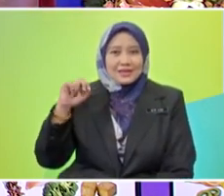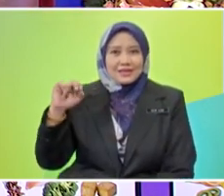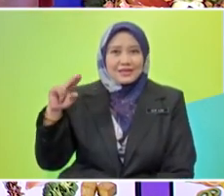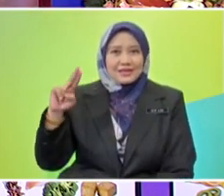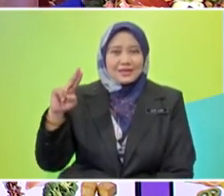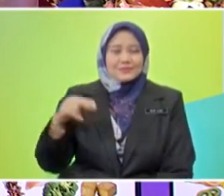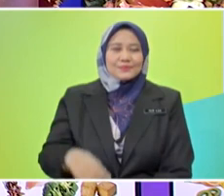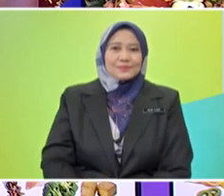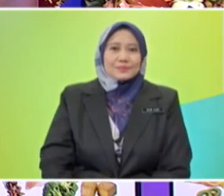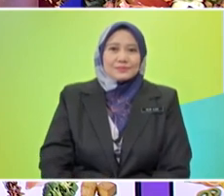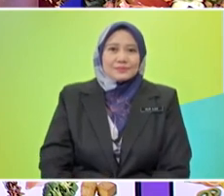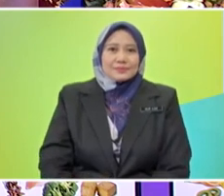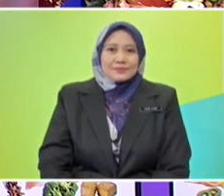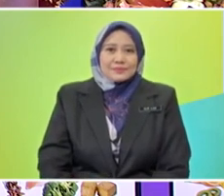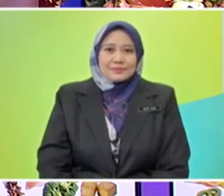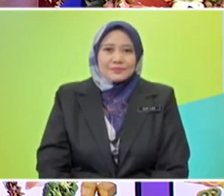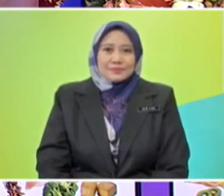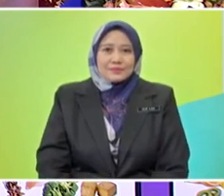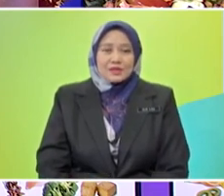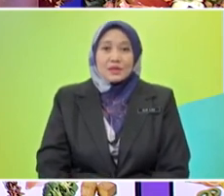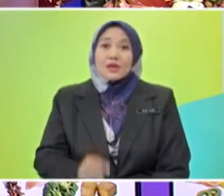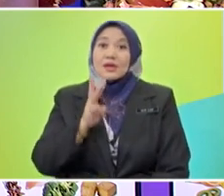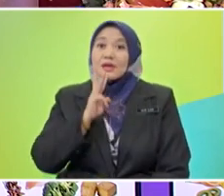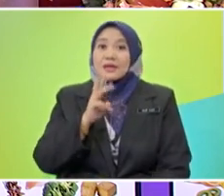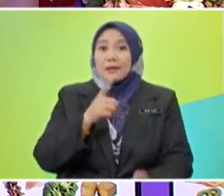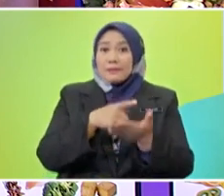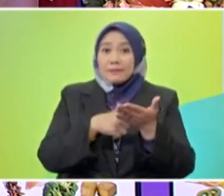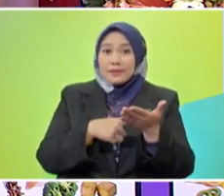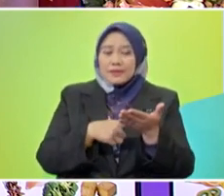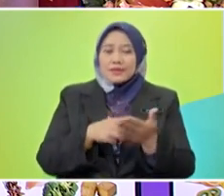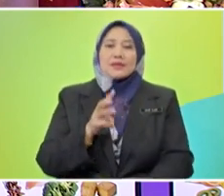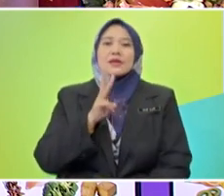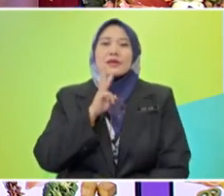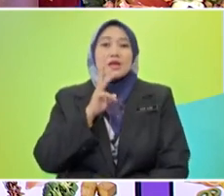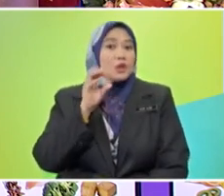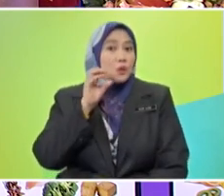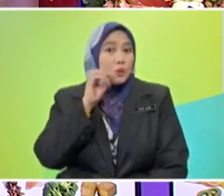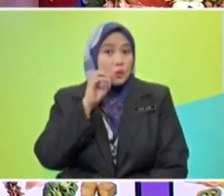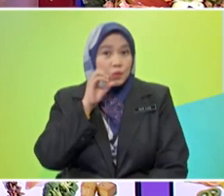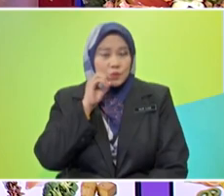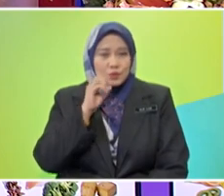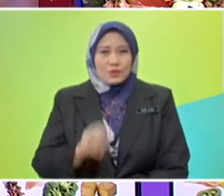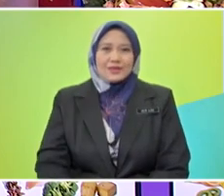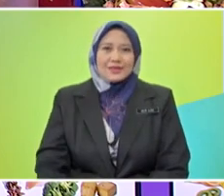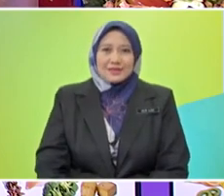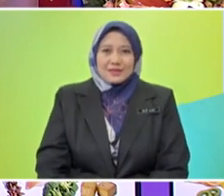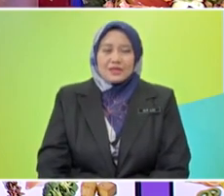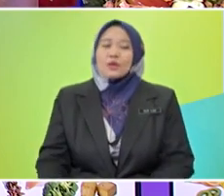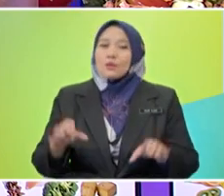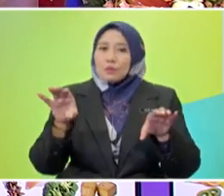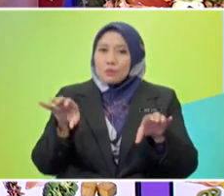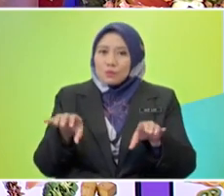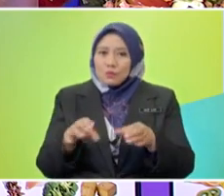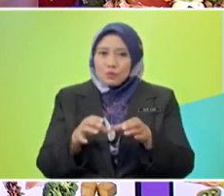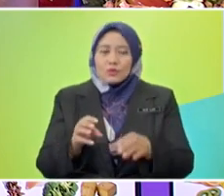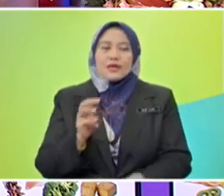ni? Wuih, akak buat air. Ha, air apa ni, busy? Kak. Ya, air oren. Kan setiap hari akak buat air buah. Untuk adik akak supaya